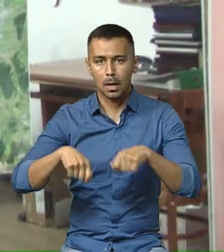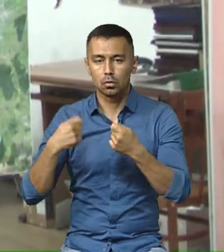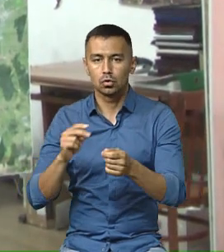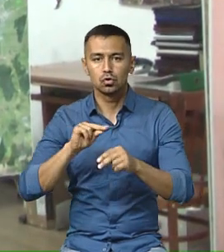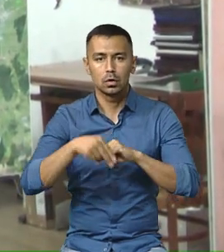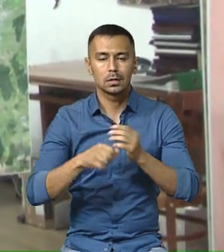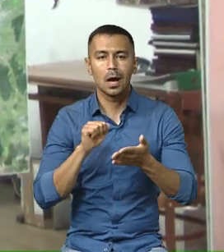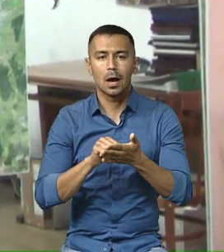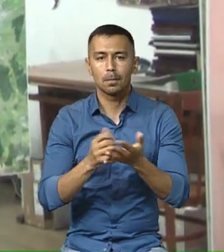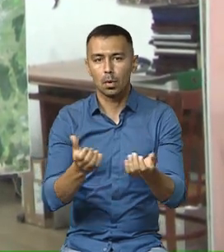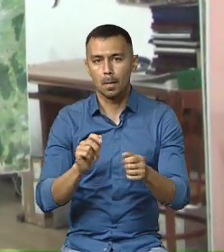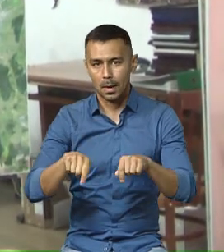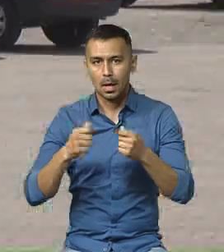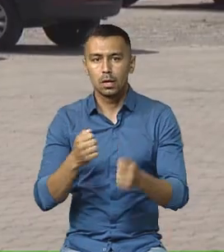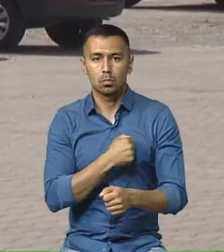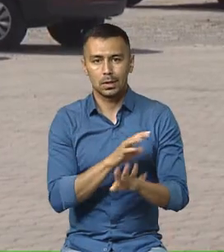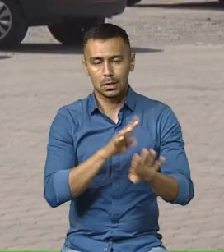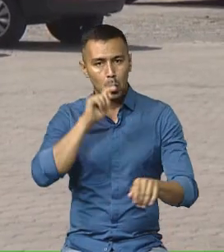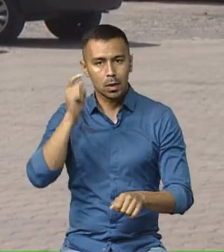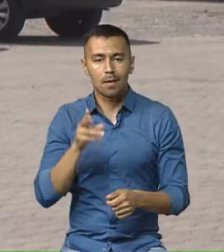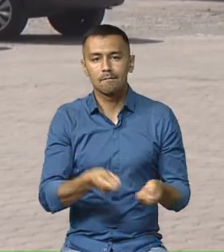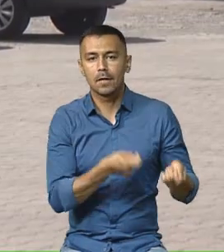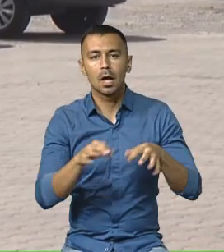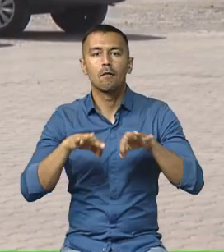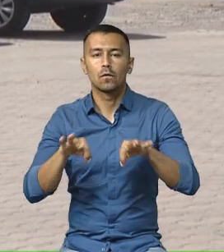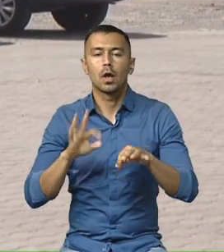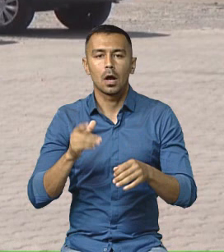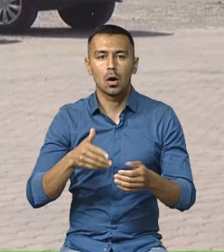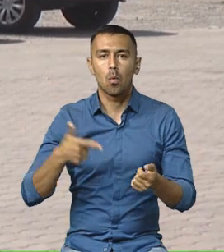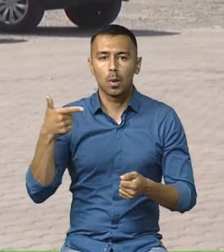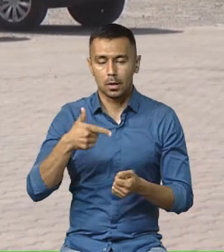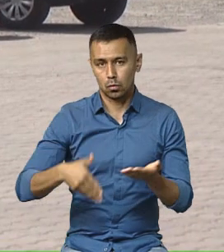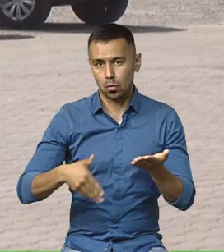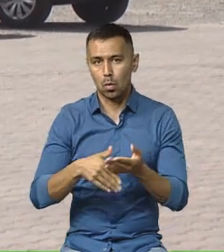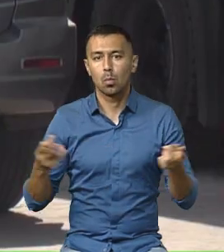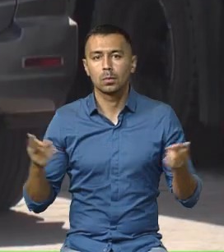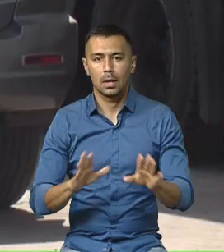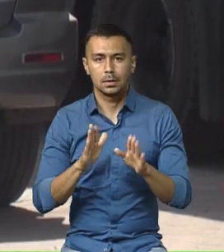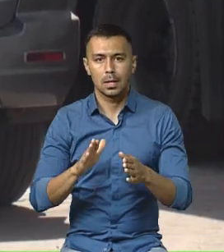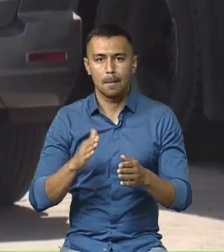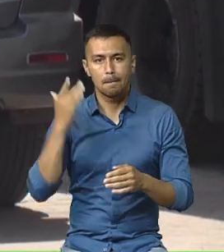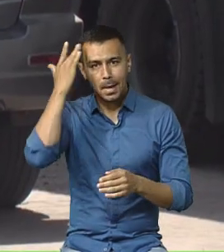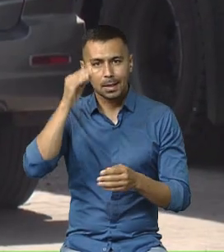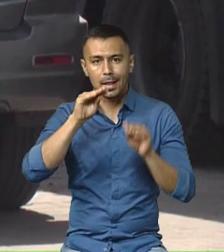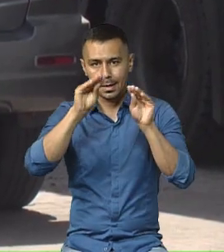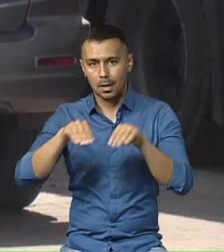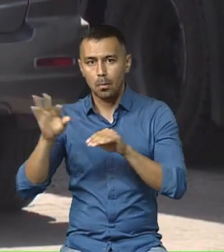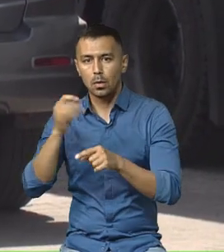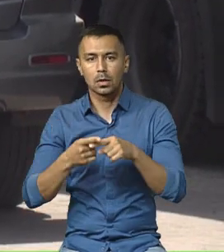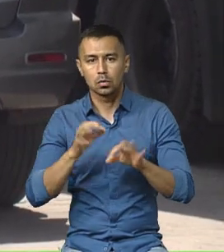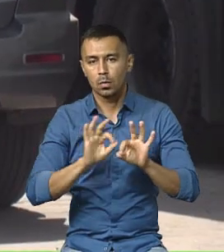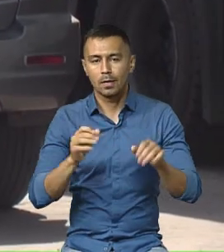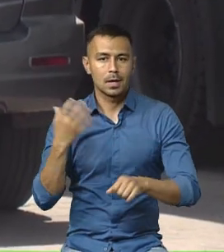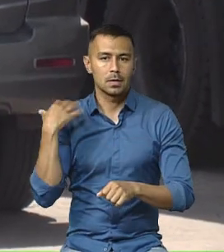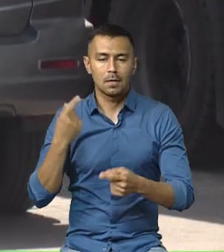через акт прийому передачі на Збройні сили України. Для ввезення авто як гуманітарної допомоги потрібна лише митна декларація. Про це розповів